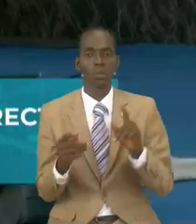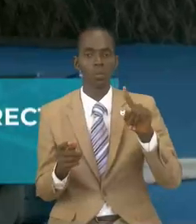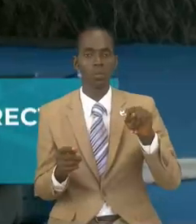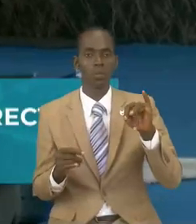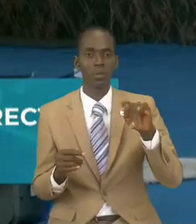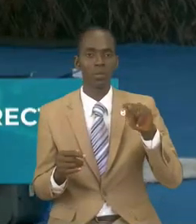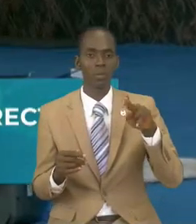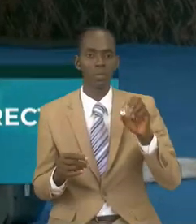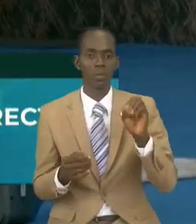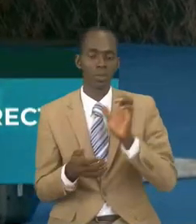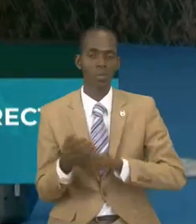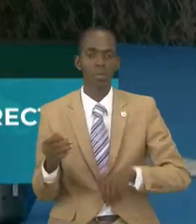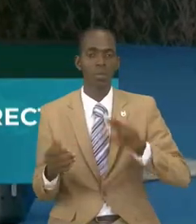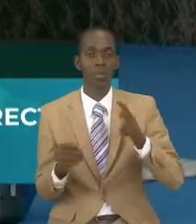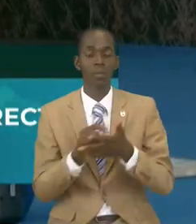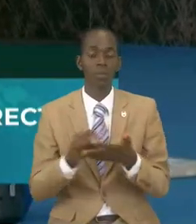3:5.